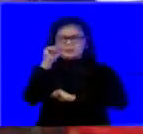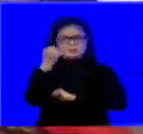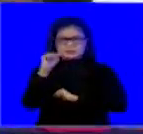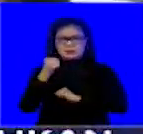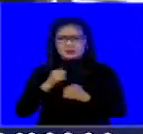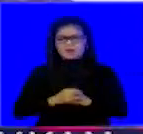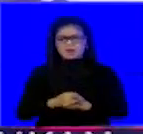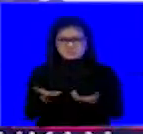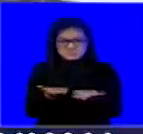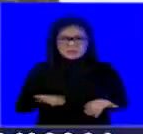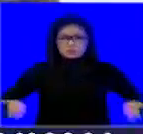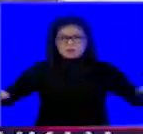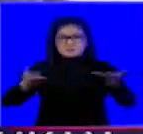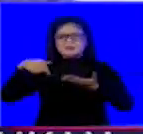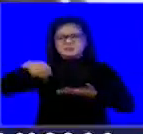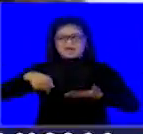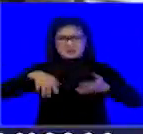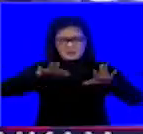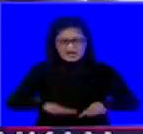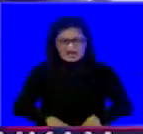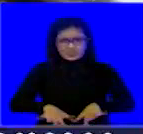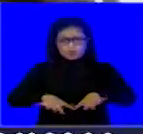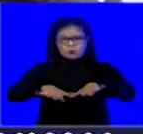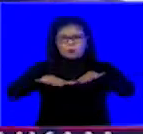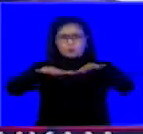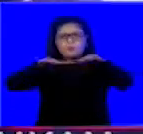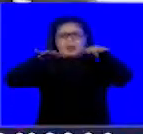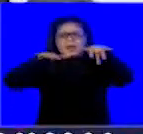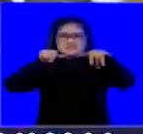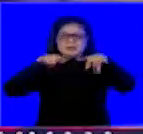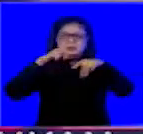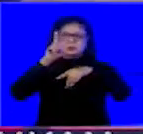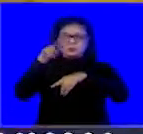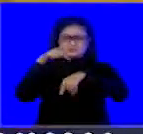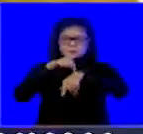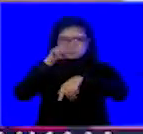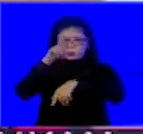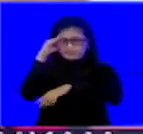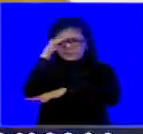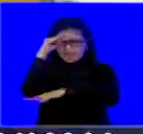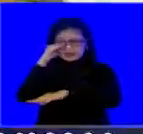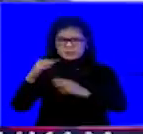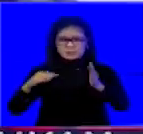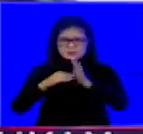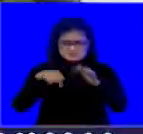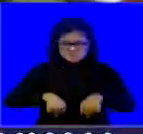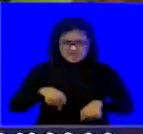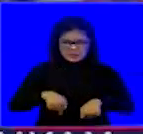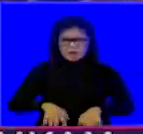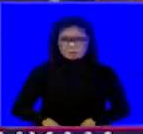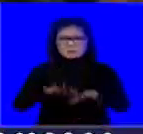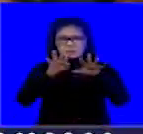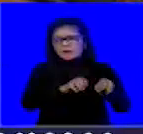sampai saat ini air semakin tinggi. Tadi dimulai dari jam 02.00. Kemudian kami pada saat ini lagi melakukan evakuasi bersama